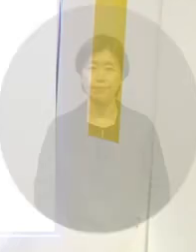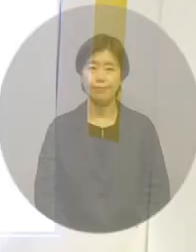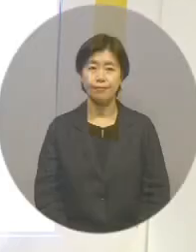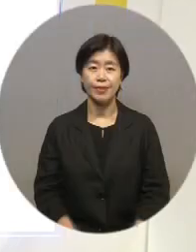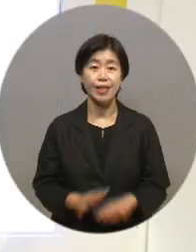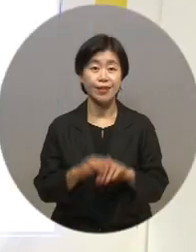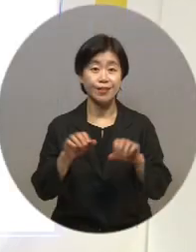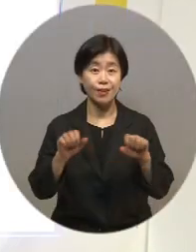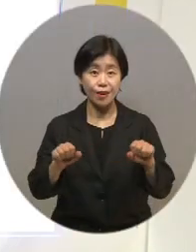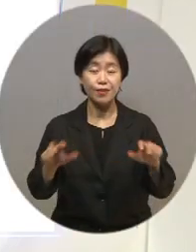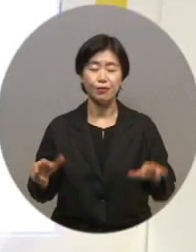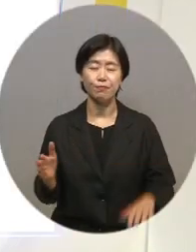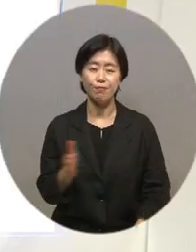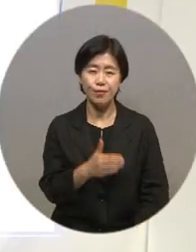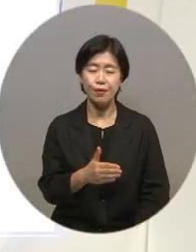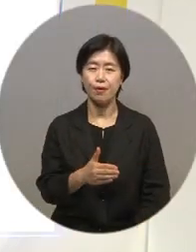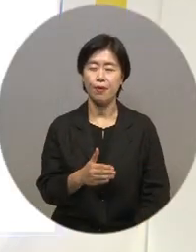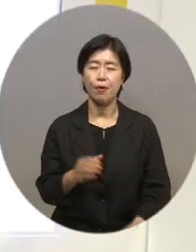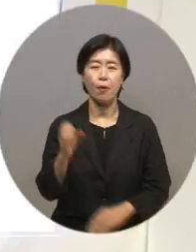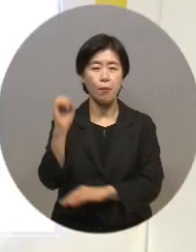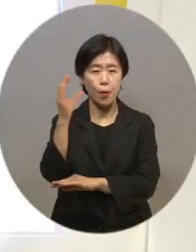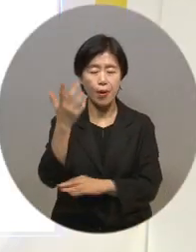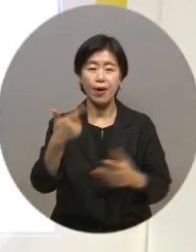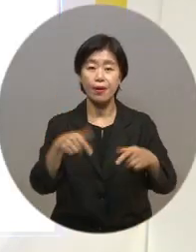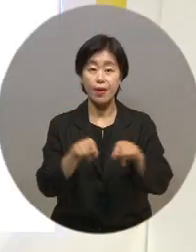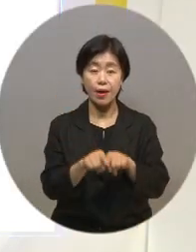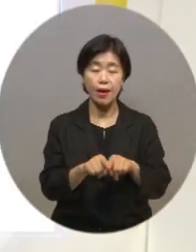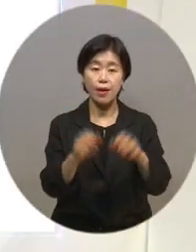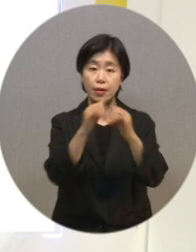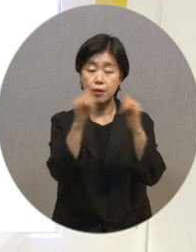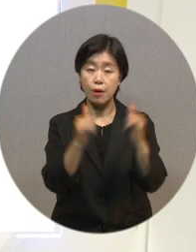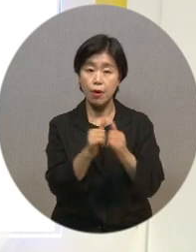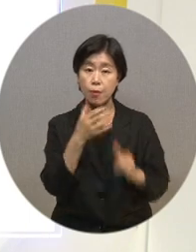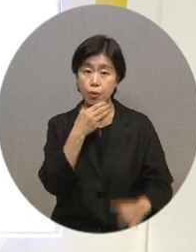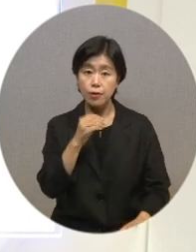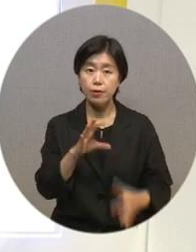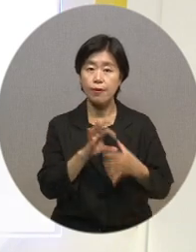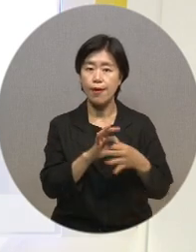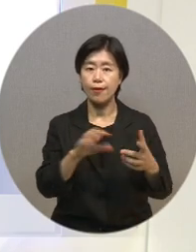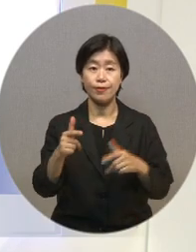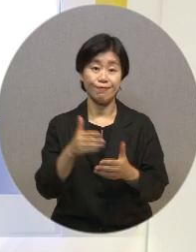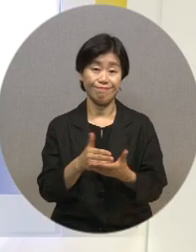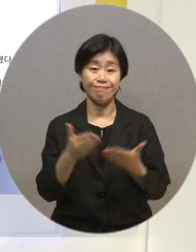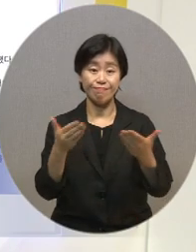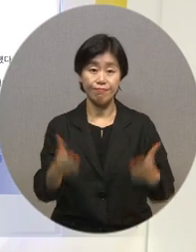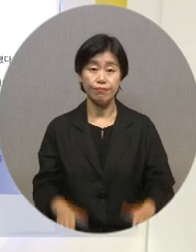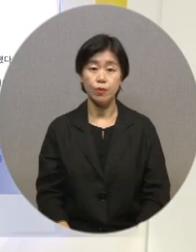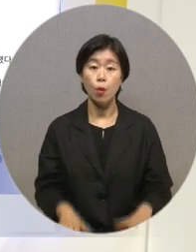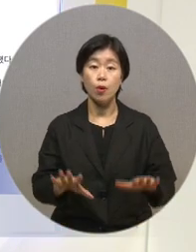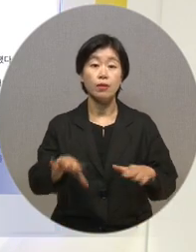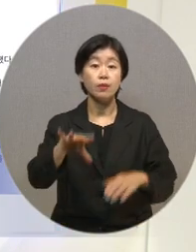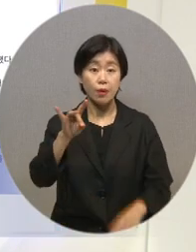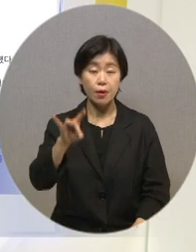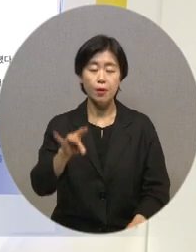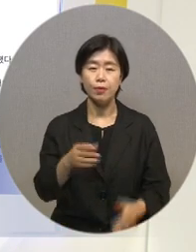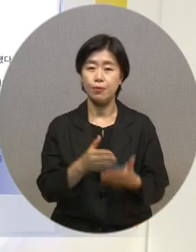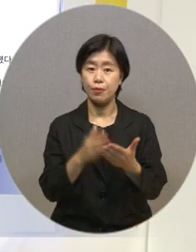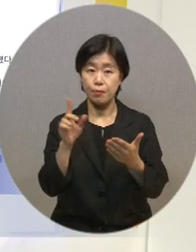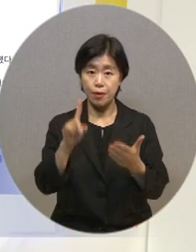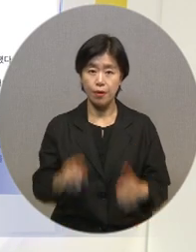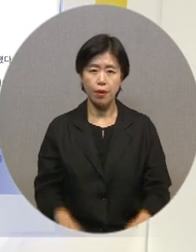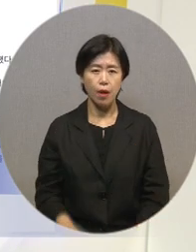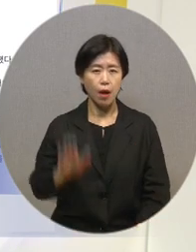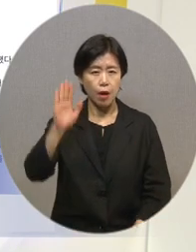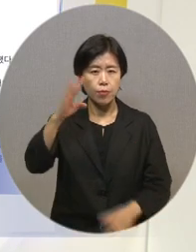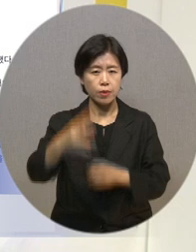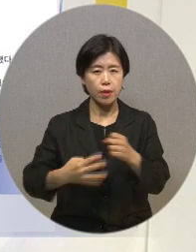안녕하세요 지금부터 웰페어 뉴스와 함께 사회복지의 이슈를 만나봅니다 오늘 첫 번째 소식입니다 앞으로